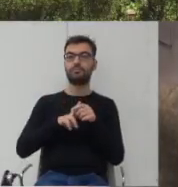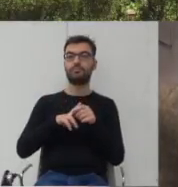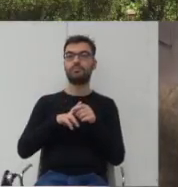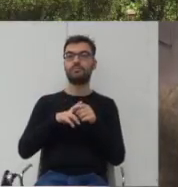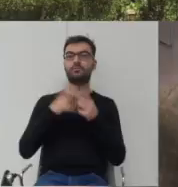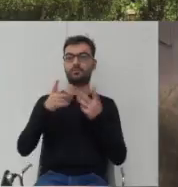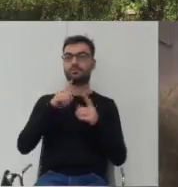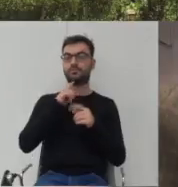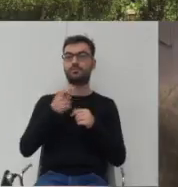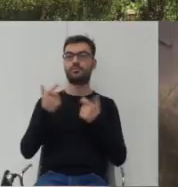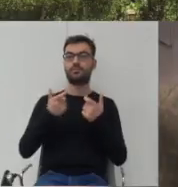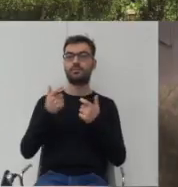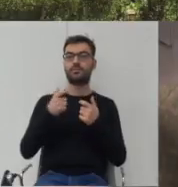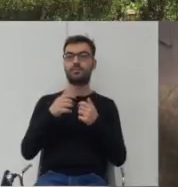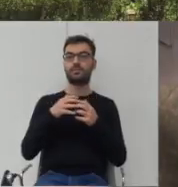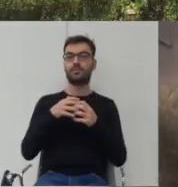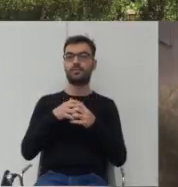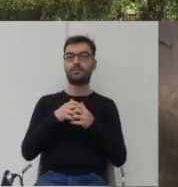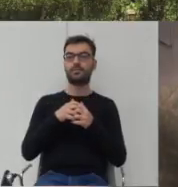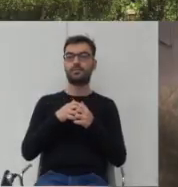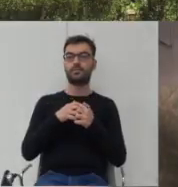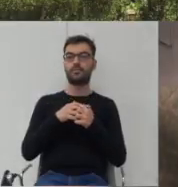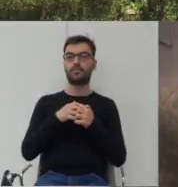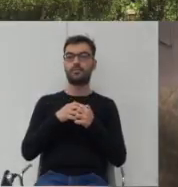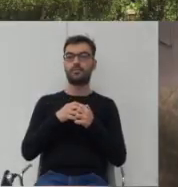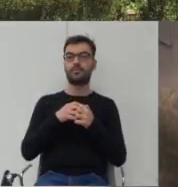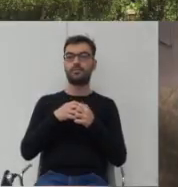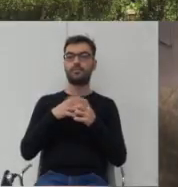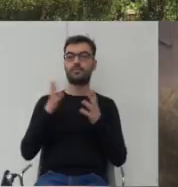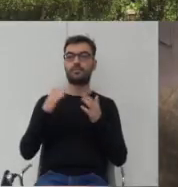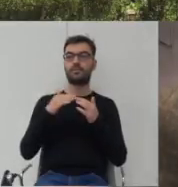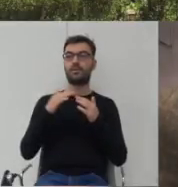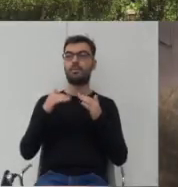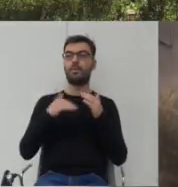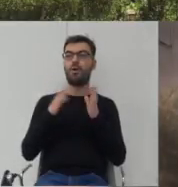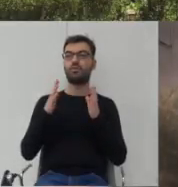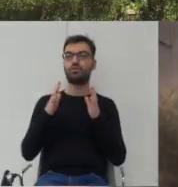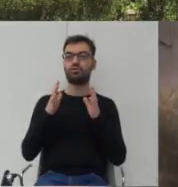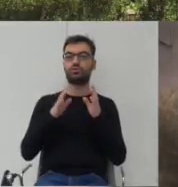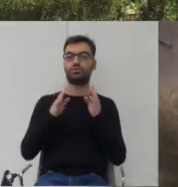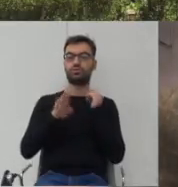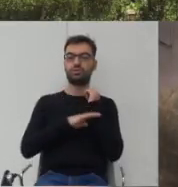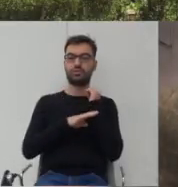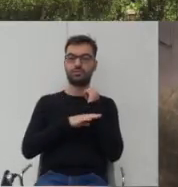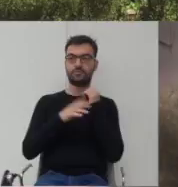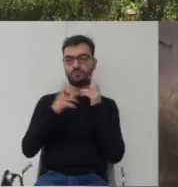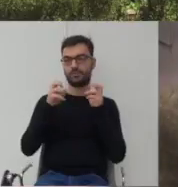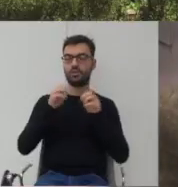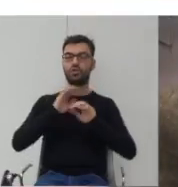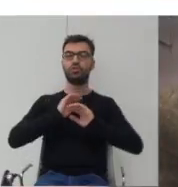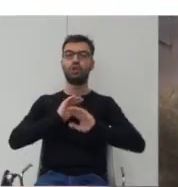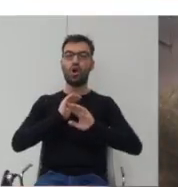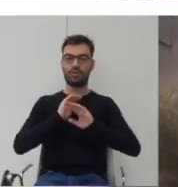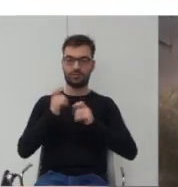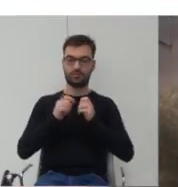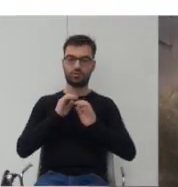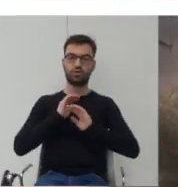która urządziła sobie coś w rodzaju takiego pod drzewem w parku obok, coś w rodzaju takiego